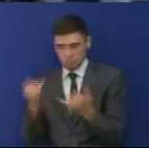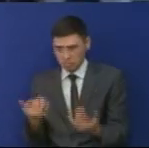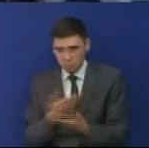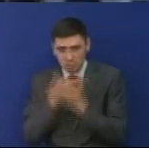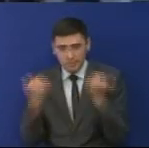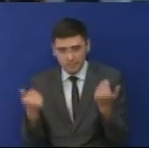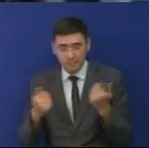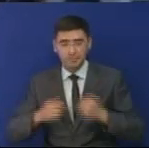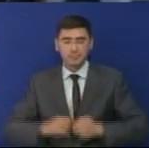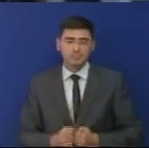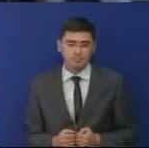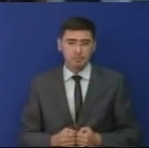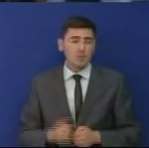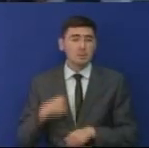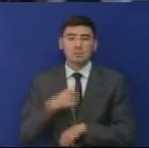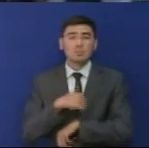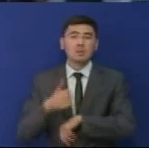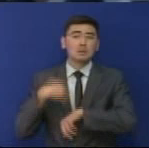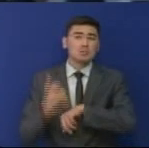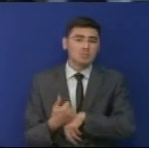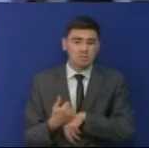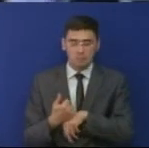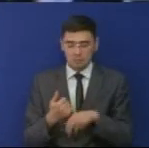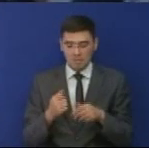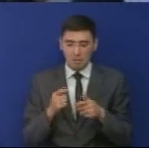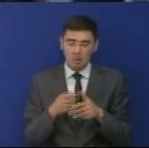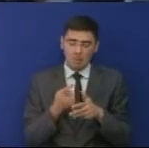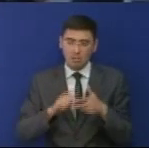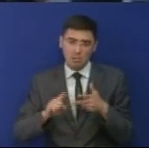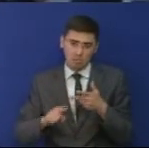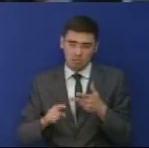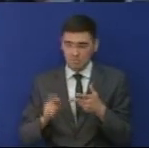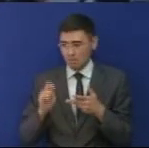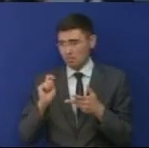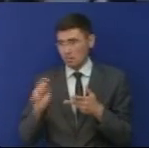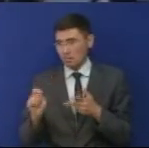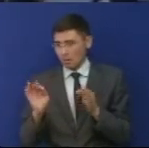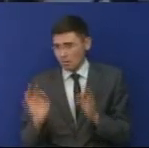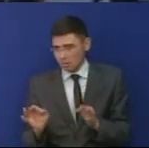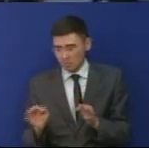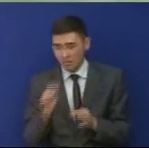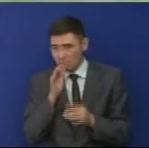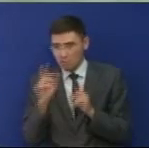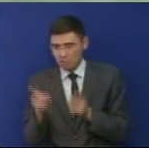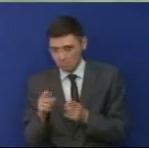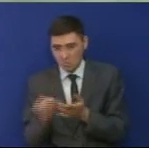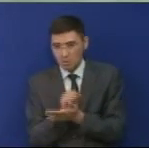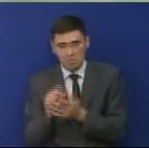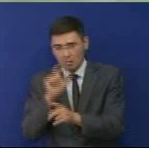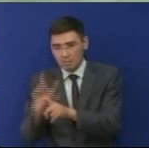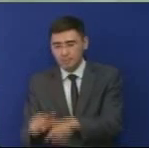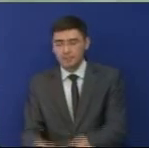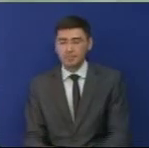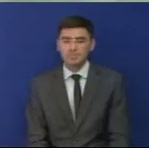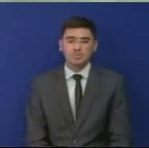есть мы не стоим здесь часами. Самое главное – дать сотрудникам свои правильные данные, и за короткий срок документы будут готовы. В ходе